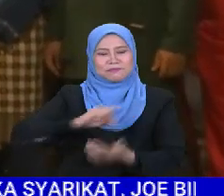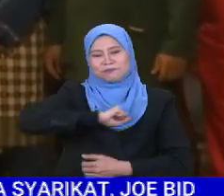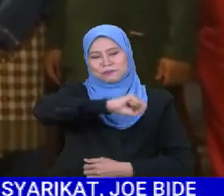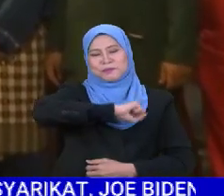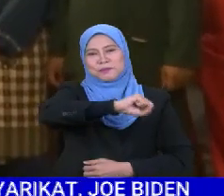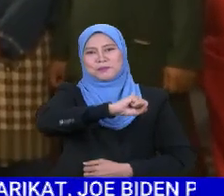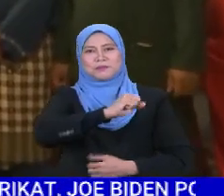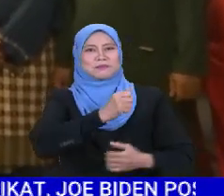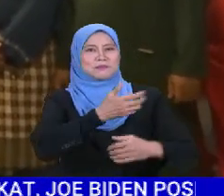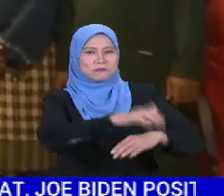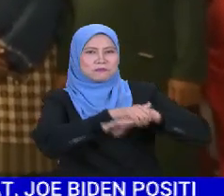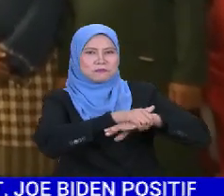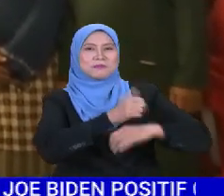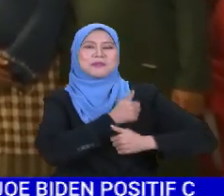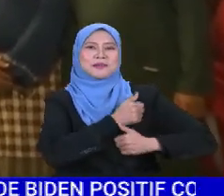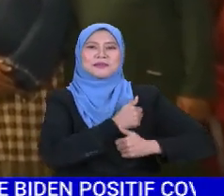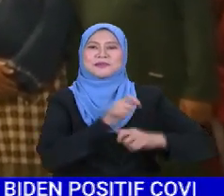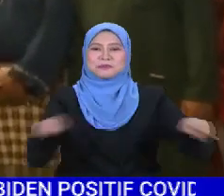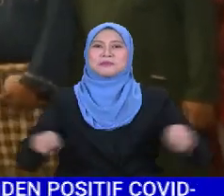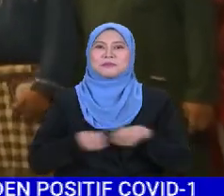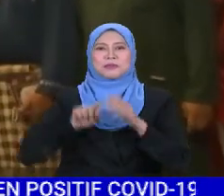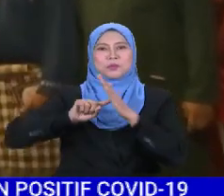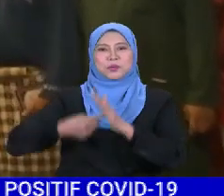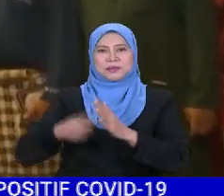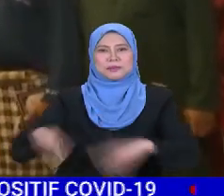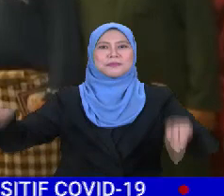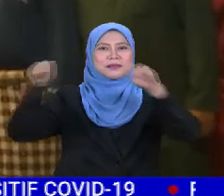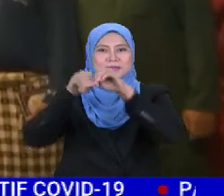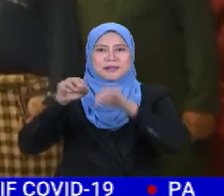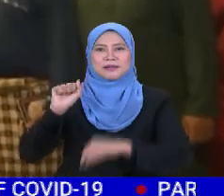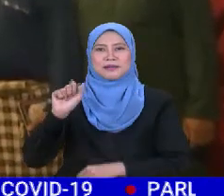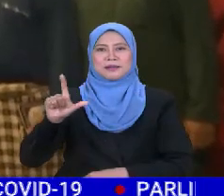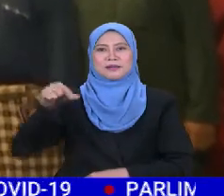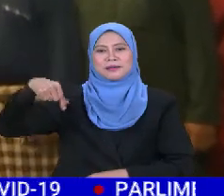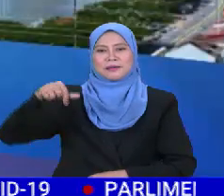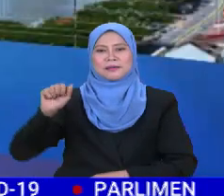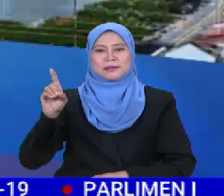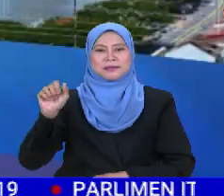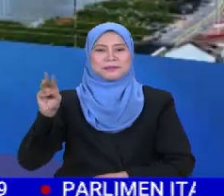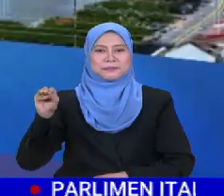kolonial pada zaman tersebut juga bertapak dan bermula di Masjid Al-Kadim.